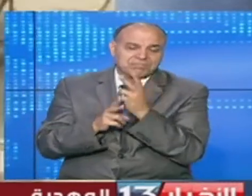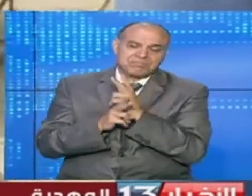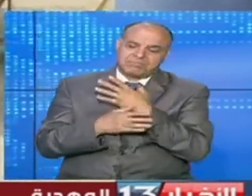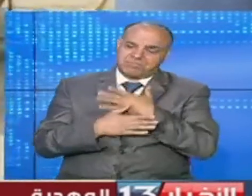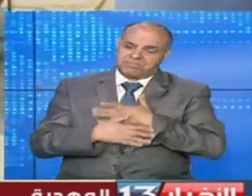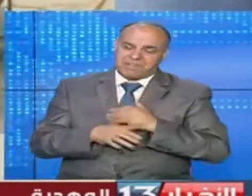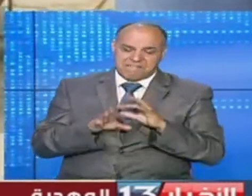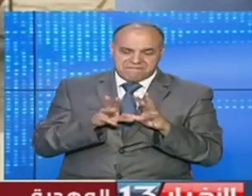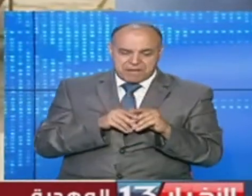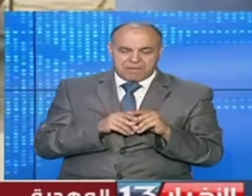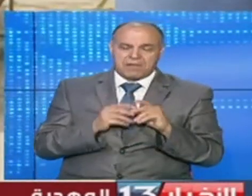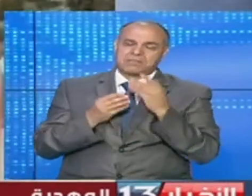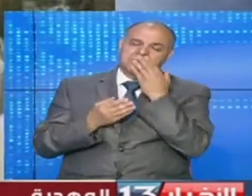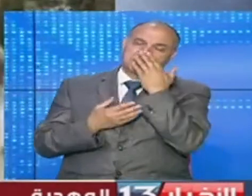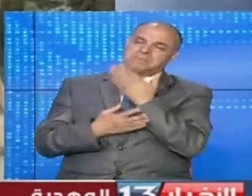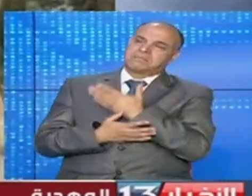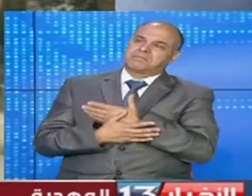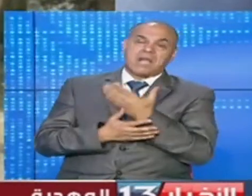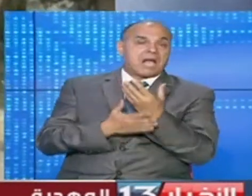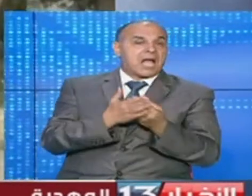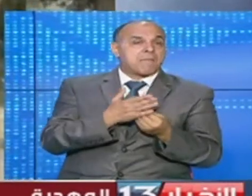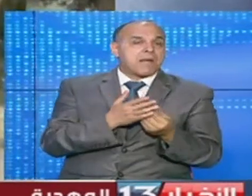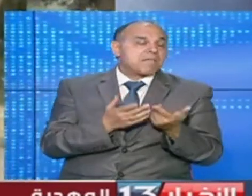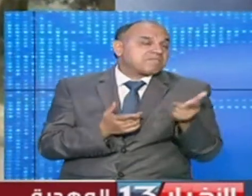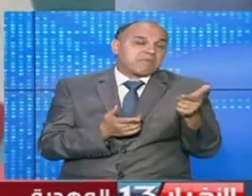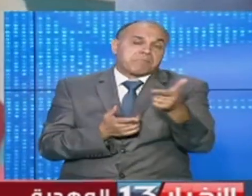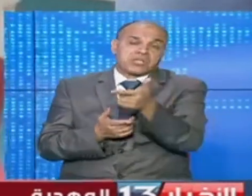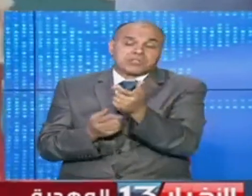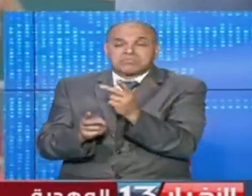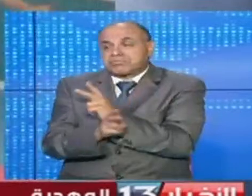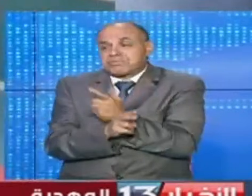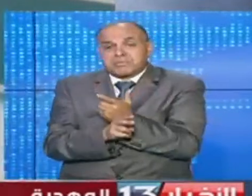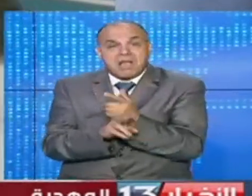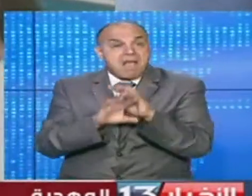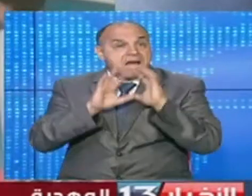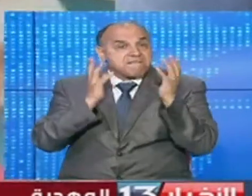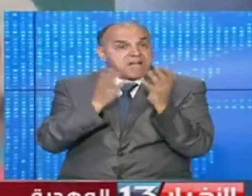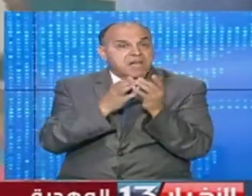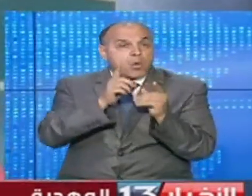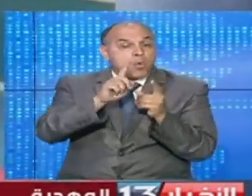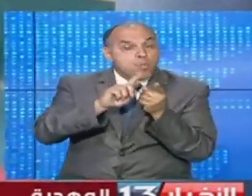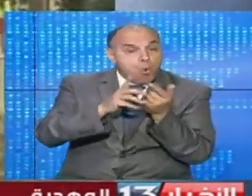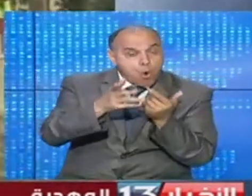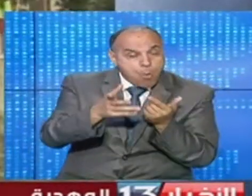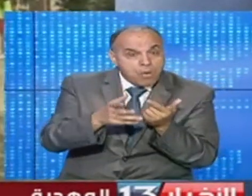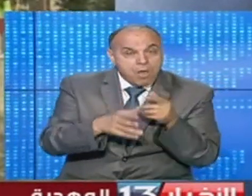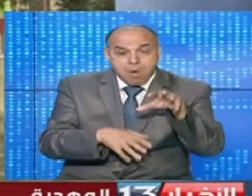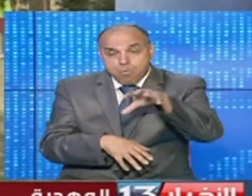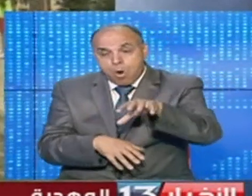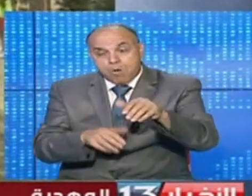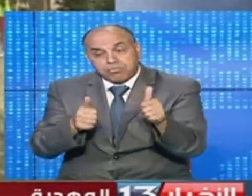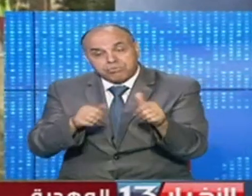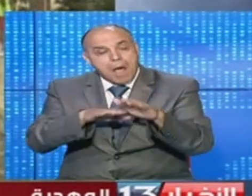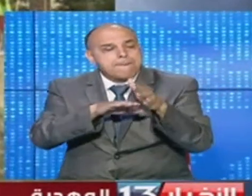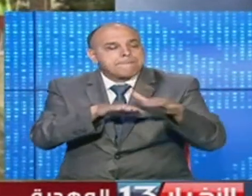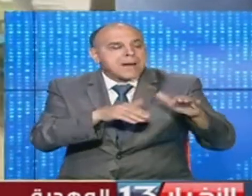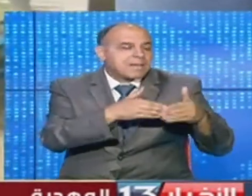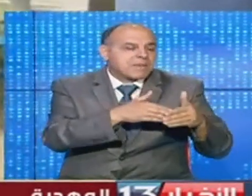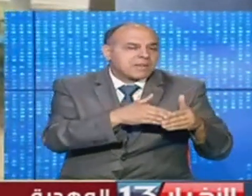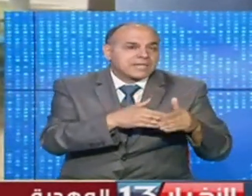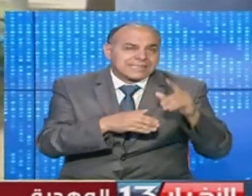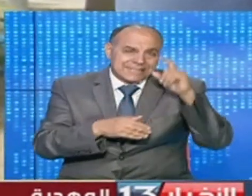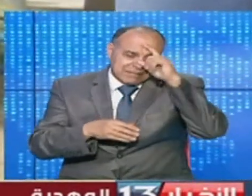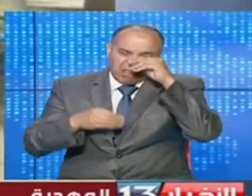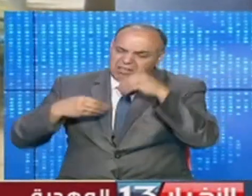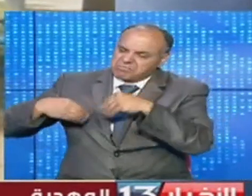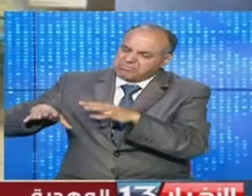الوحيد الاهالي للتنزه في ظل غياب مرافق ممثله للترفيه فضاء رغم اهميته ومواقعه المطله على البحر يعاني من